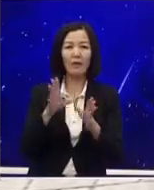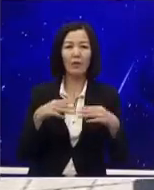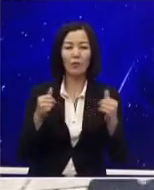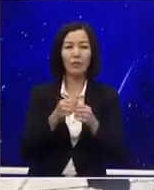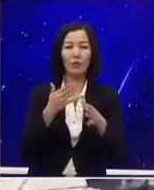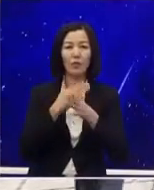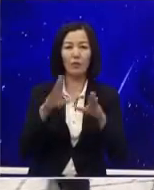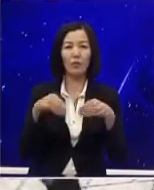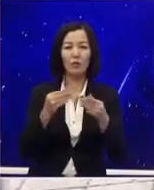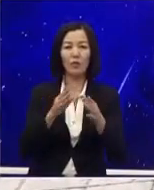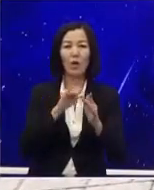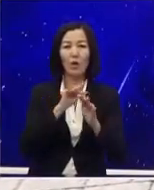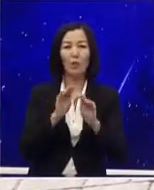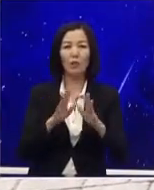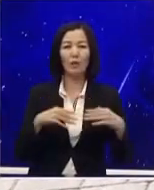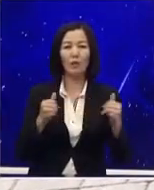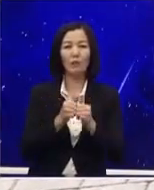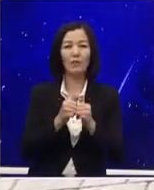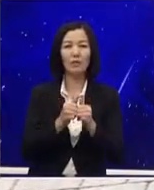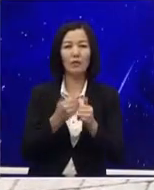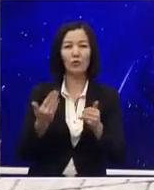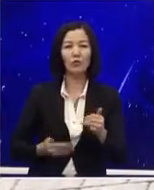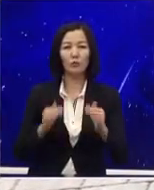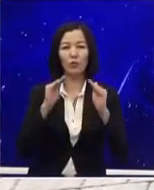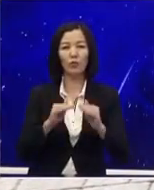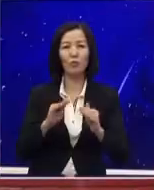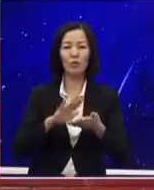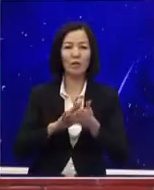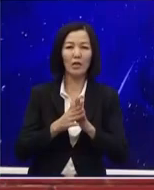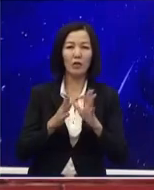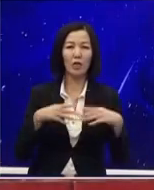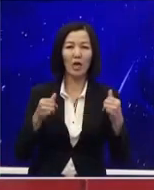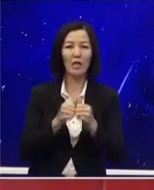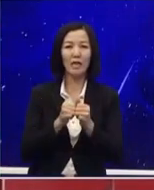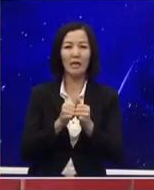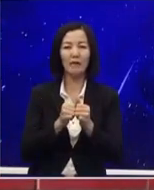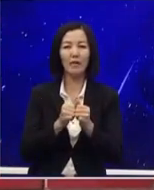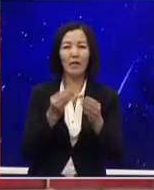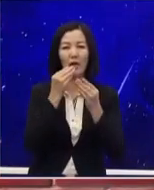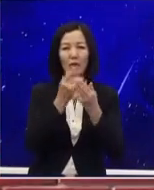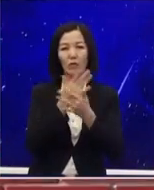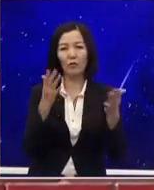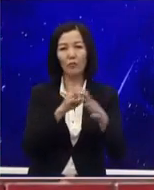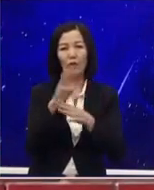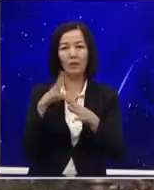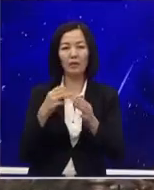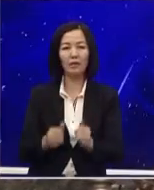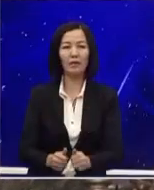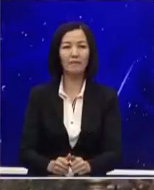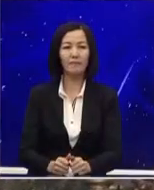40 отбасыға көмек көрсетті. Көпбалалы отбасылар, тұрмысы төмен жанұялар азық-түлікпен қамтылды.